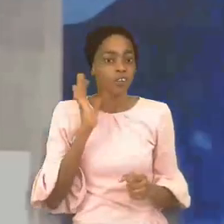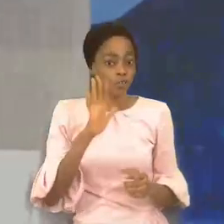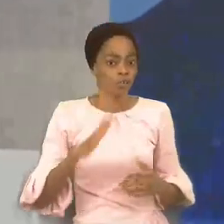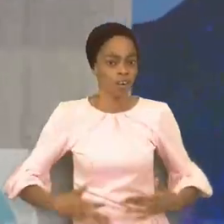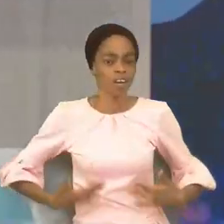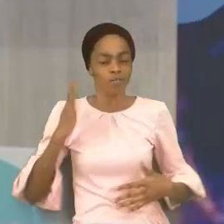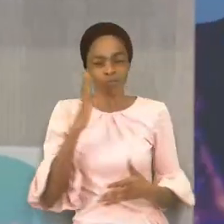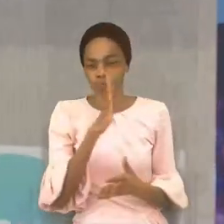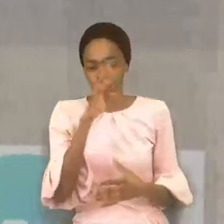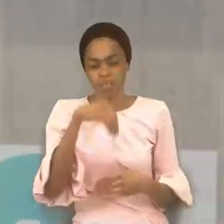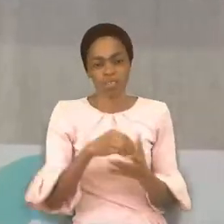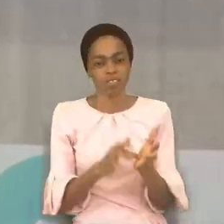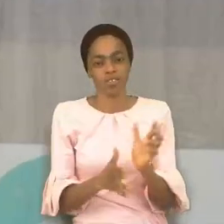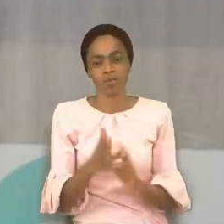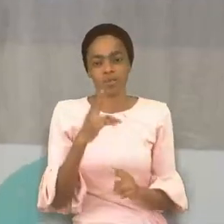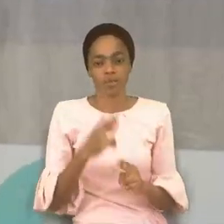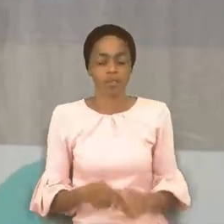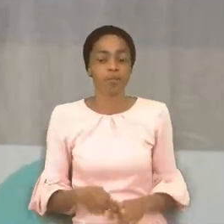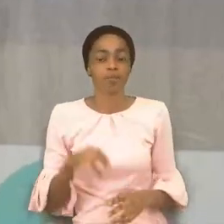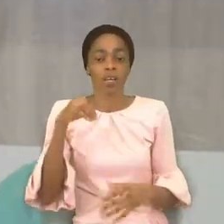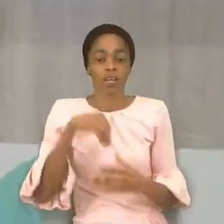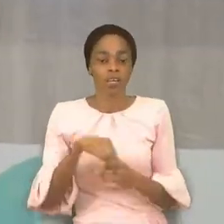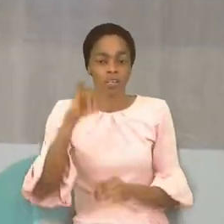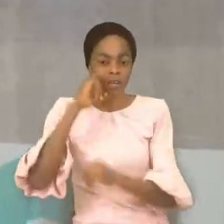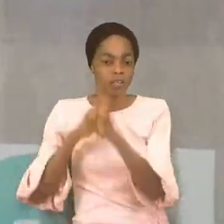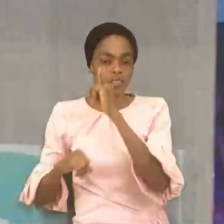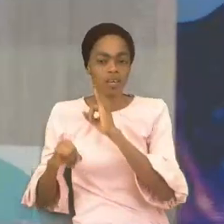vie. En Ésaïe